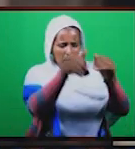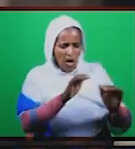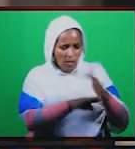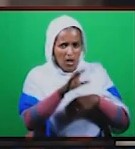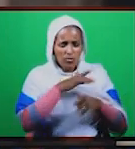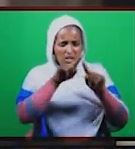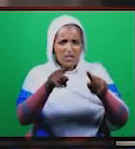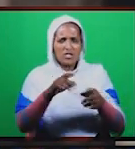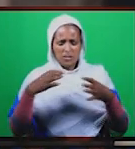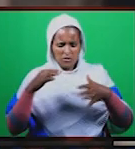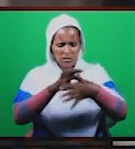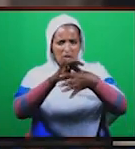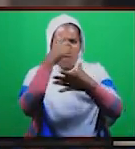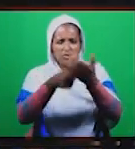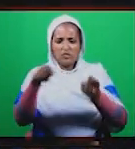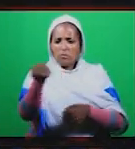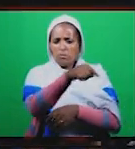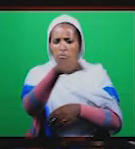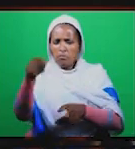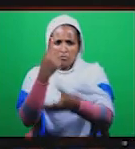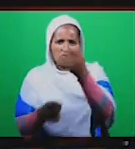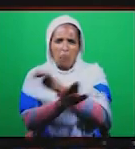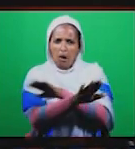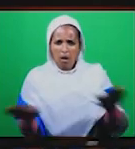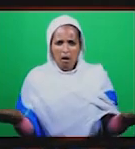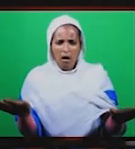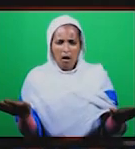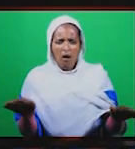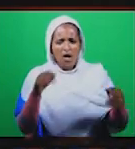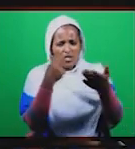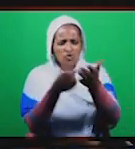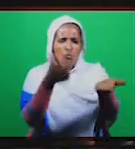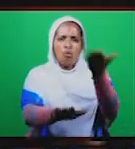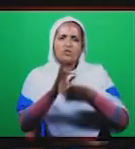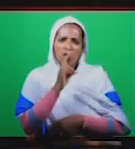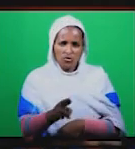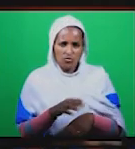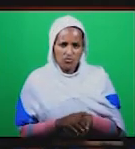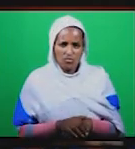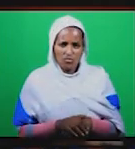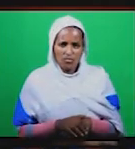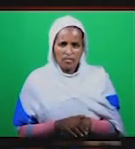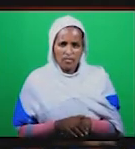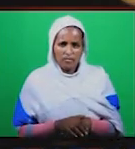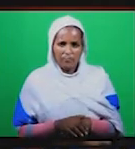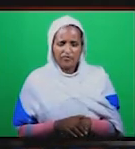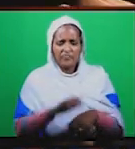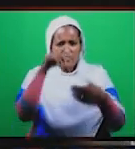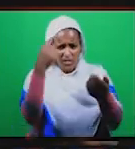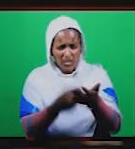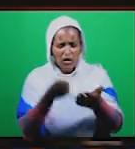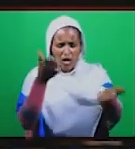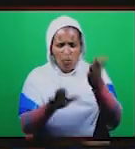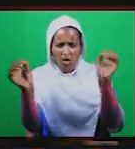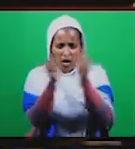ቆመው ሲሄዱ ራሳቸውን ያልገደሉ ይመስላቸዋል። መንፈሳቸው የሞተ መቃብር ያልገቡ ነገር ግን ስጋቸው ብቻ በምድር ላይ የሚንቀዋለል